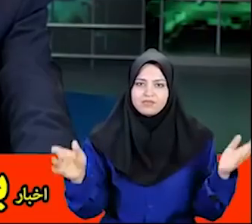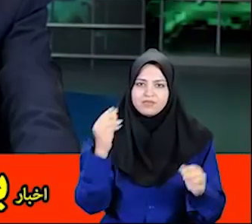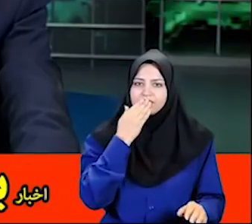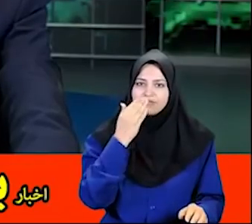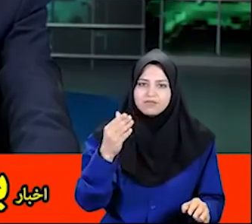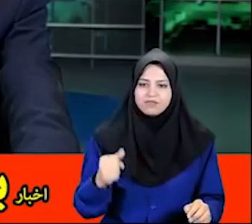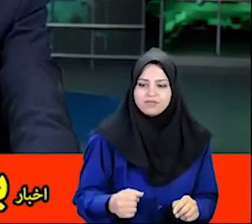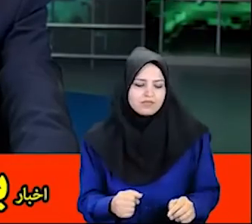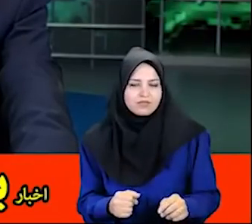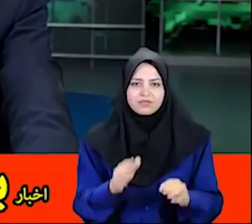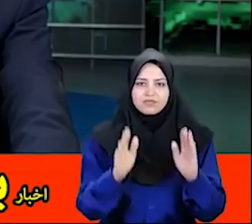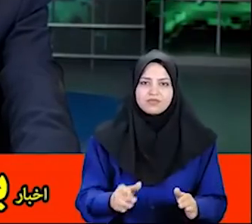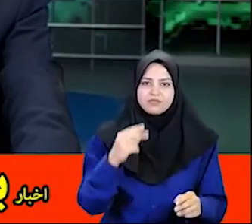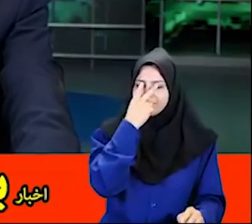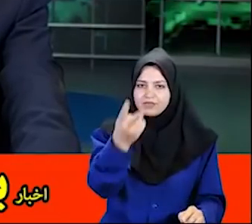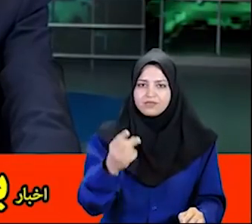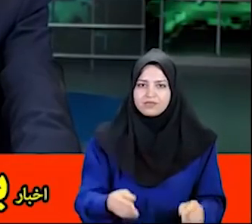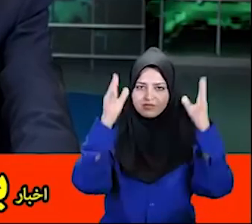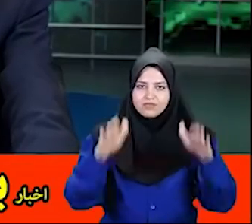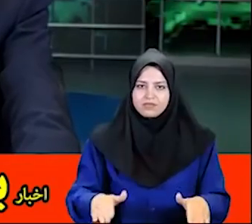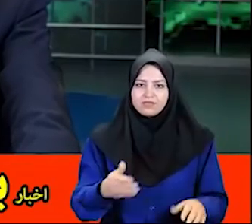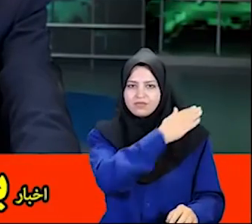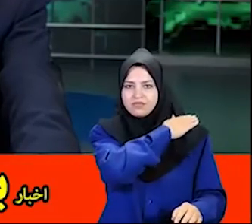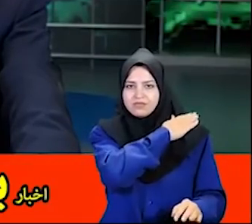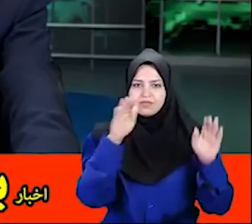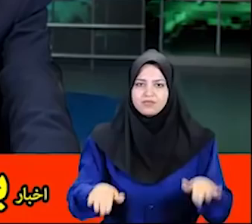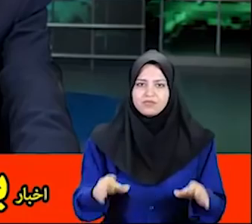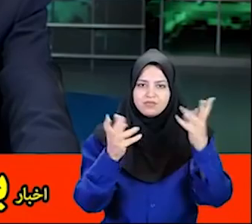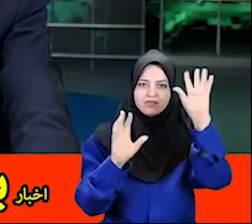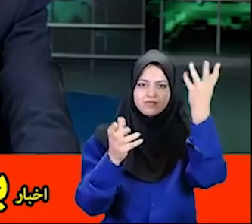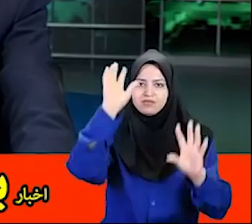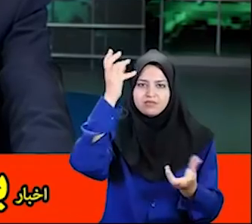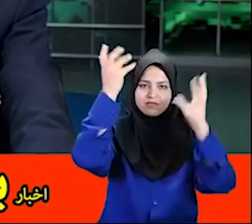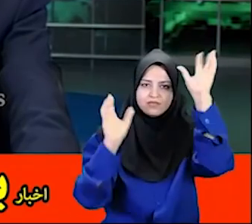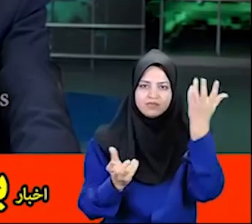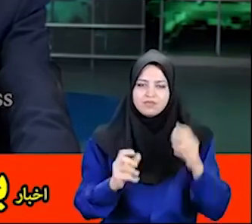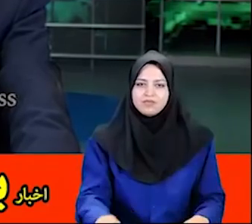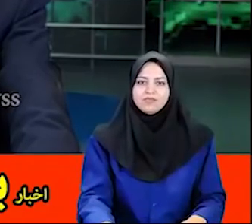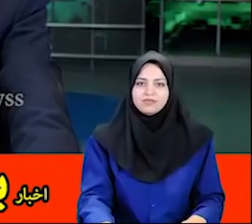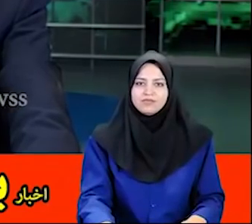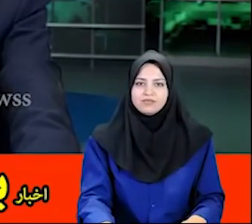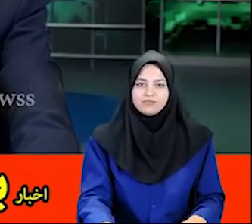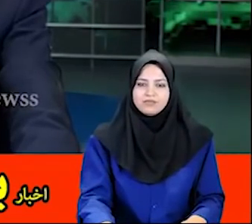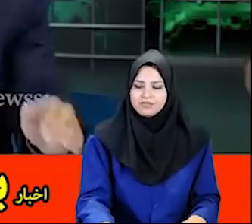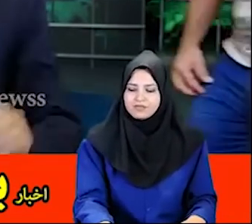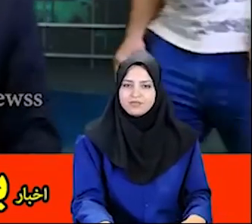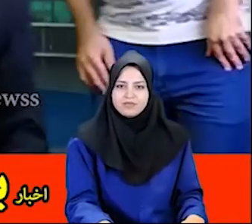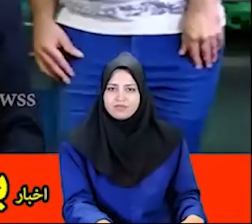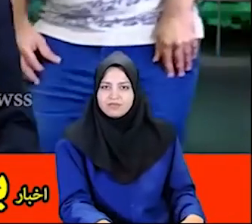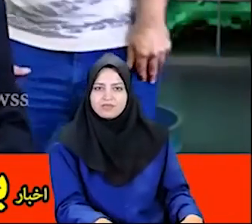نام مستعار میمخه در انظار حاضر می شد، مسئولیت این موازین را این گونه پذیرفت: